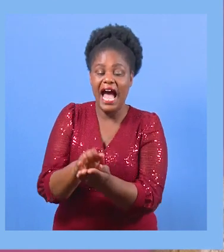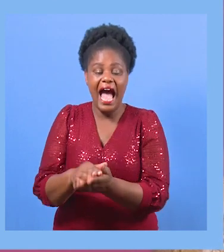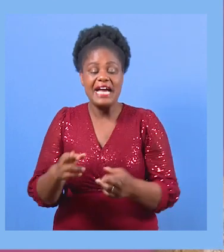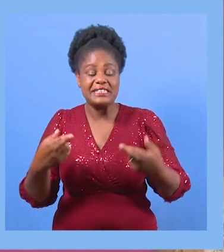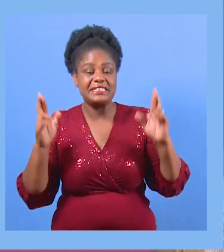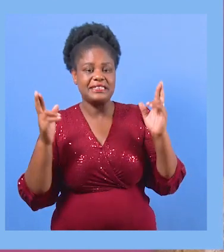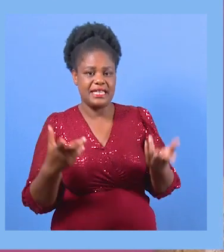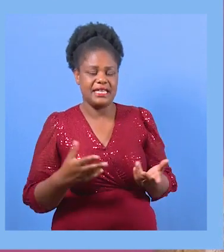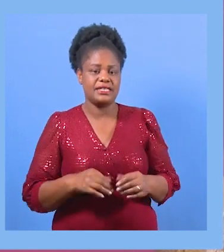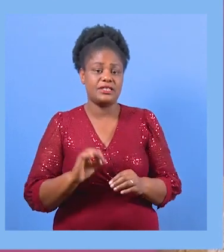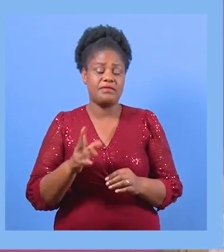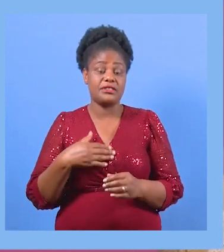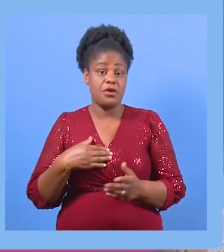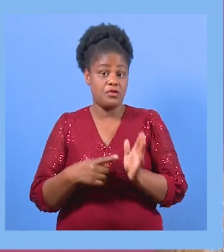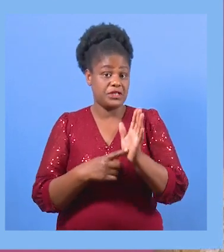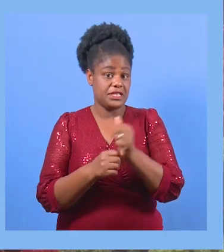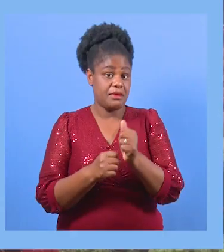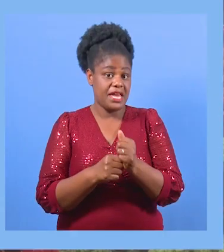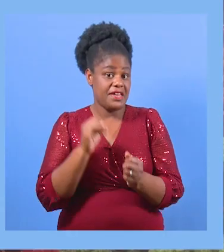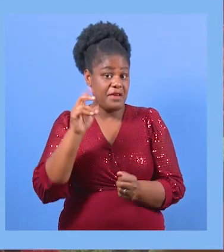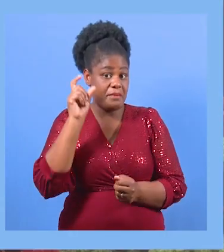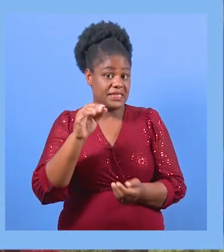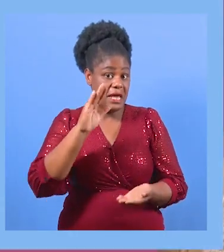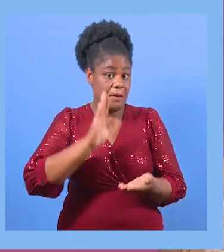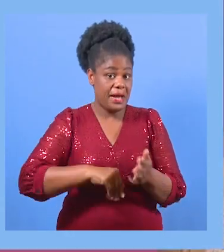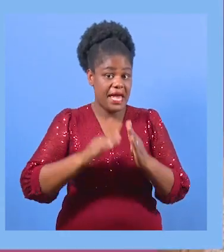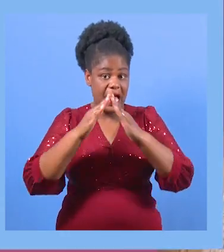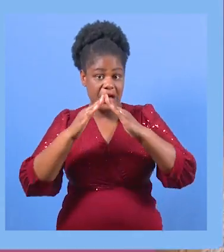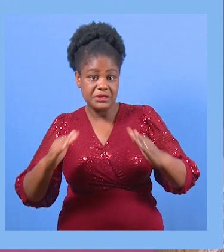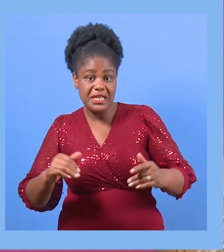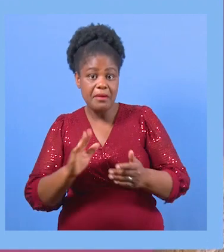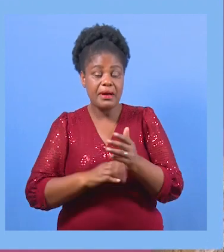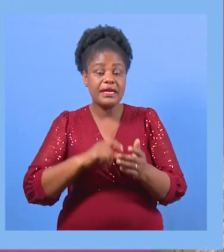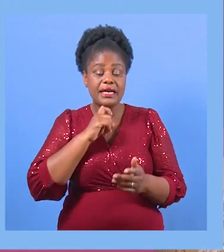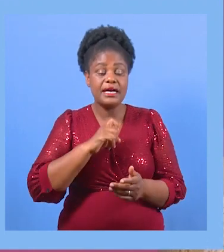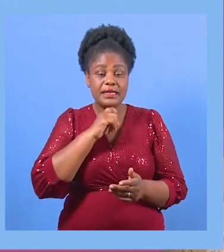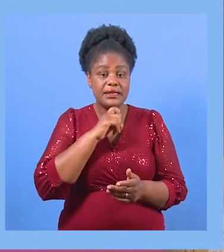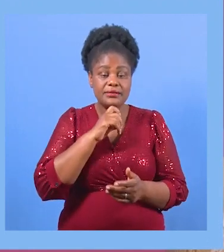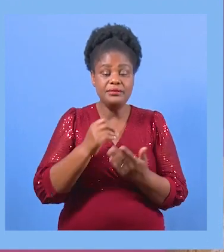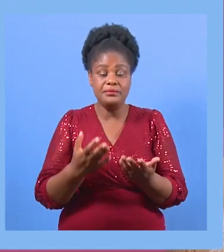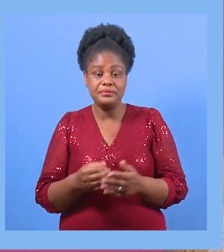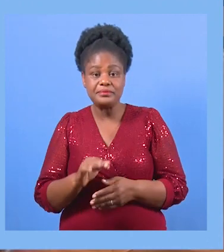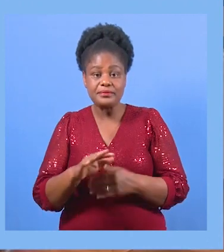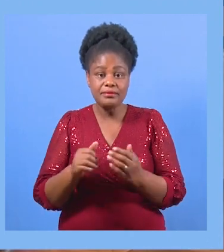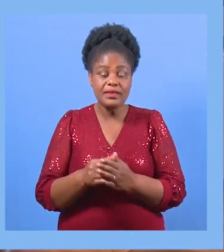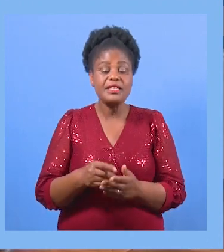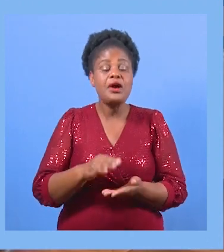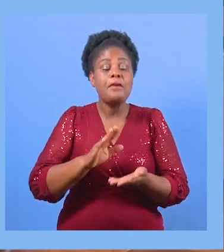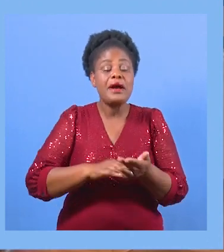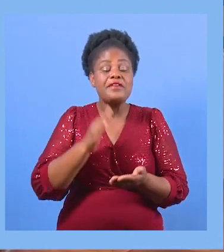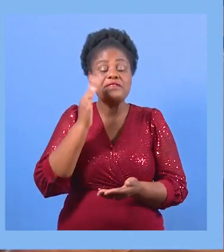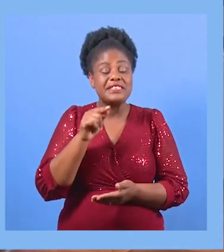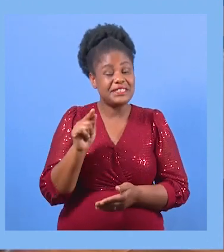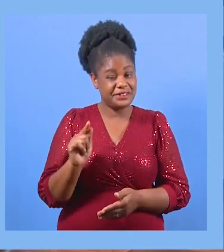pfuma yakawanda yekuti atenga motikari sezvanambotaura, atenga imba, atenga zvakasiyana siyana, zvikwanisiro zvaatenga izvozvo zvichazoita